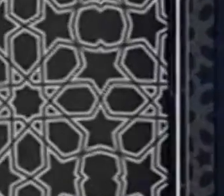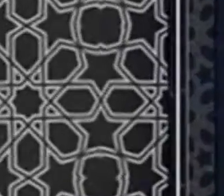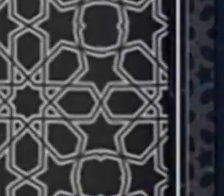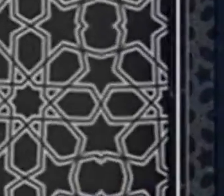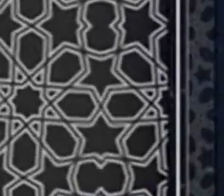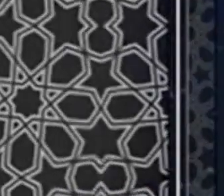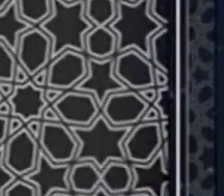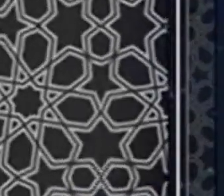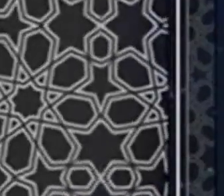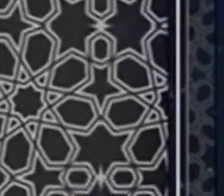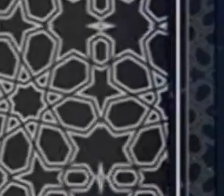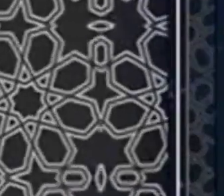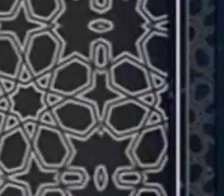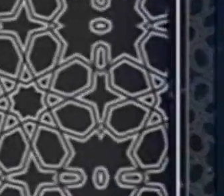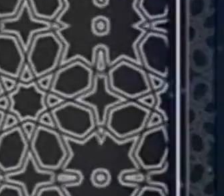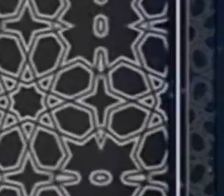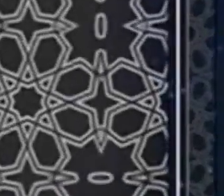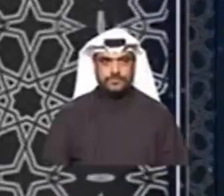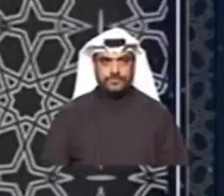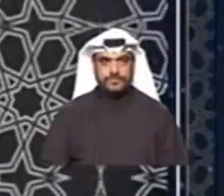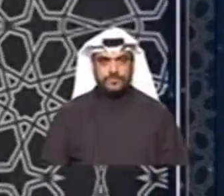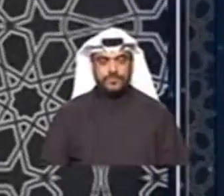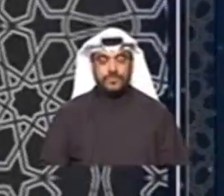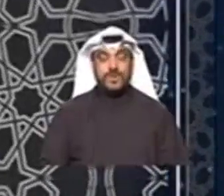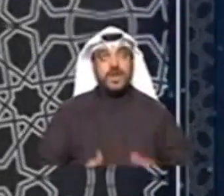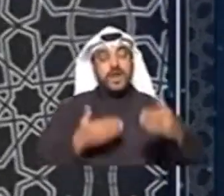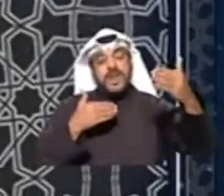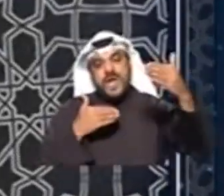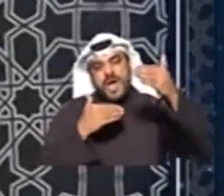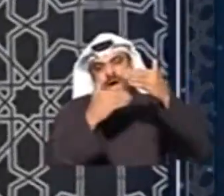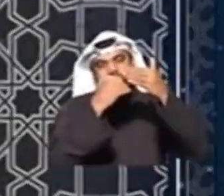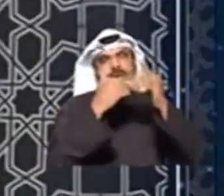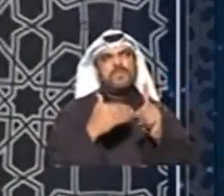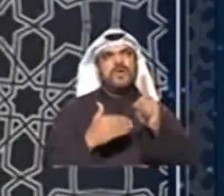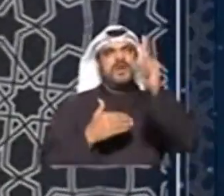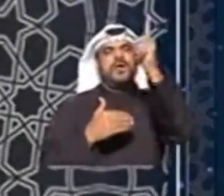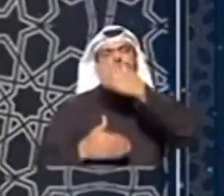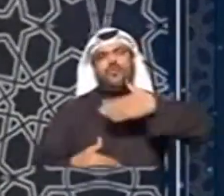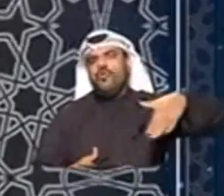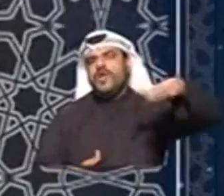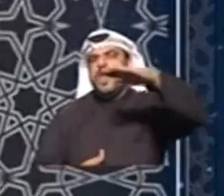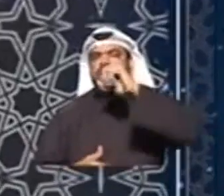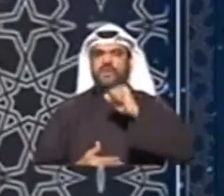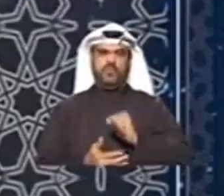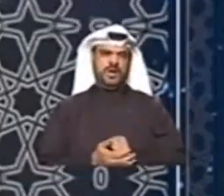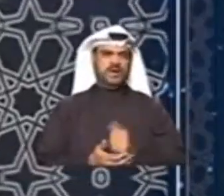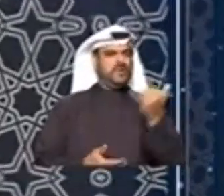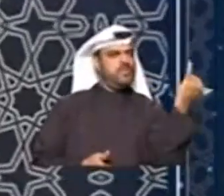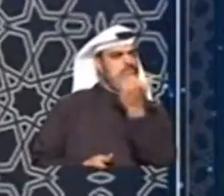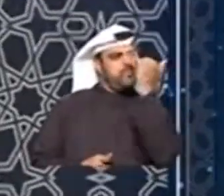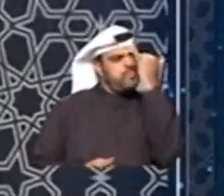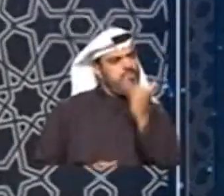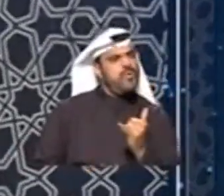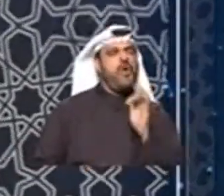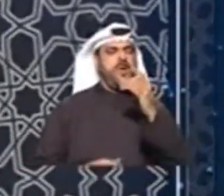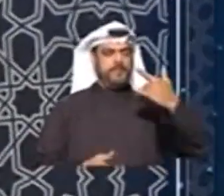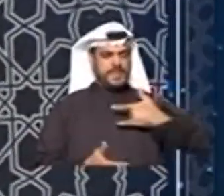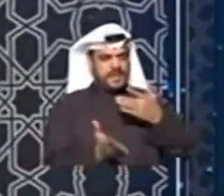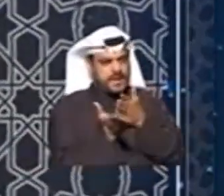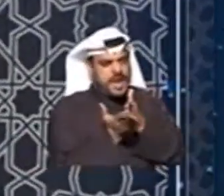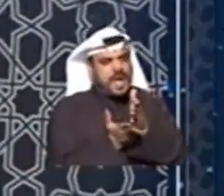الالتجاء إلى الله في كل الأحوال أمر من صميم